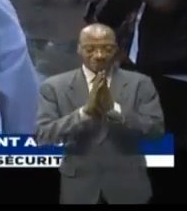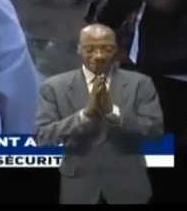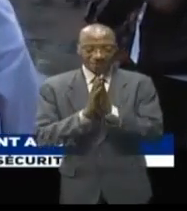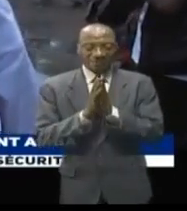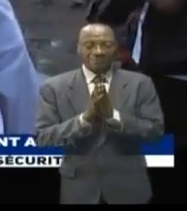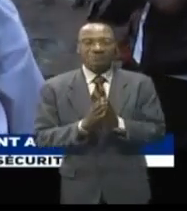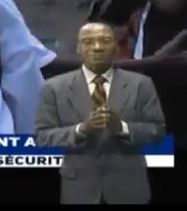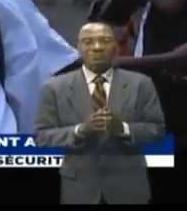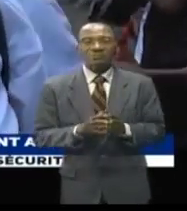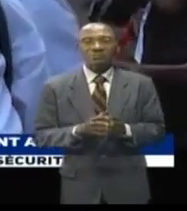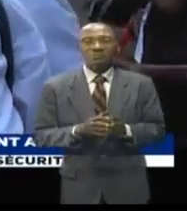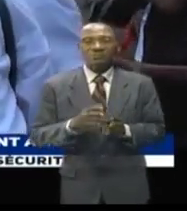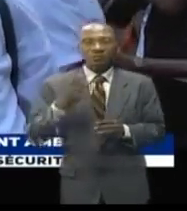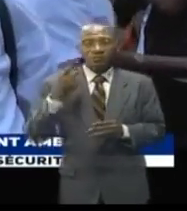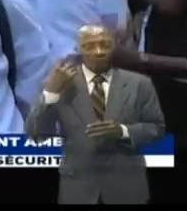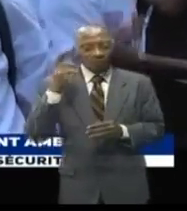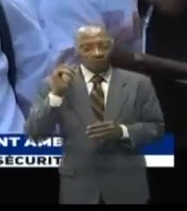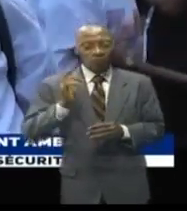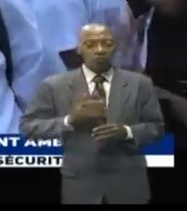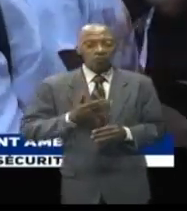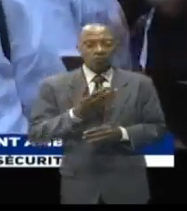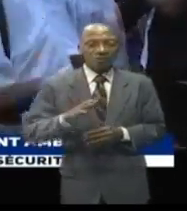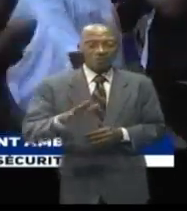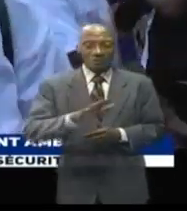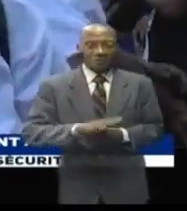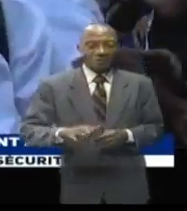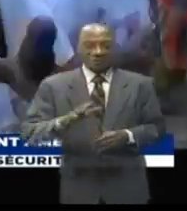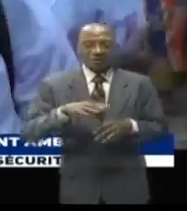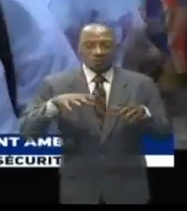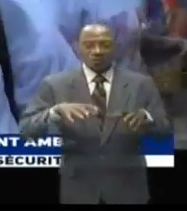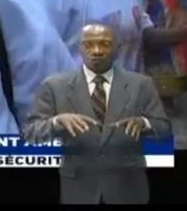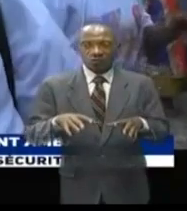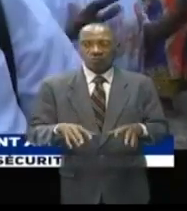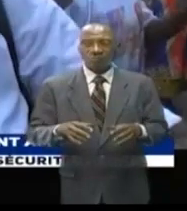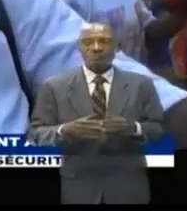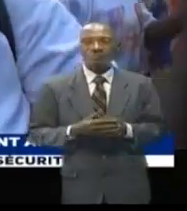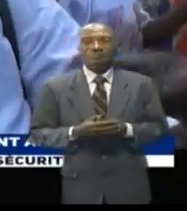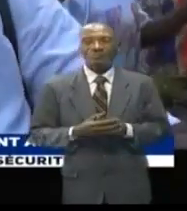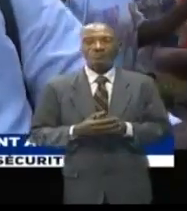faveur des moments qui sont violés dans l'est de la République